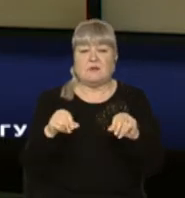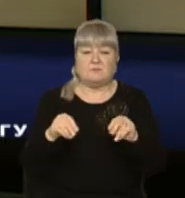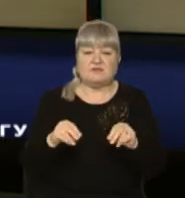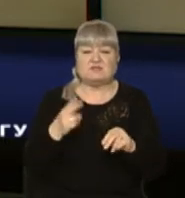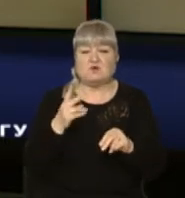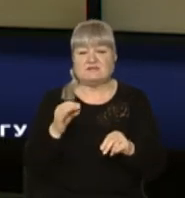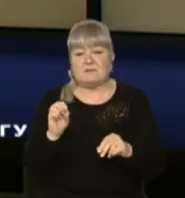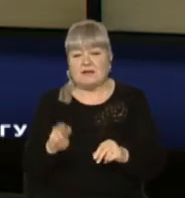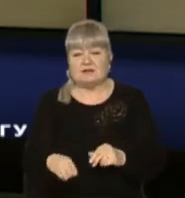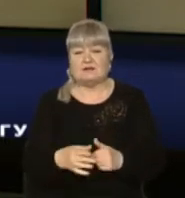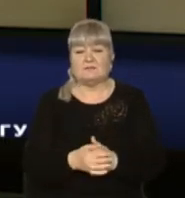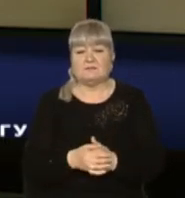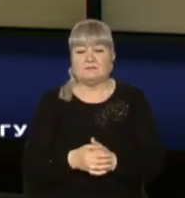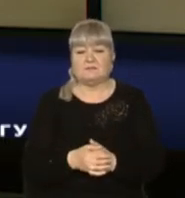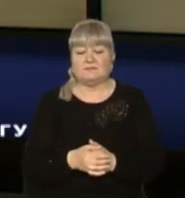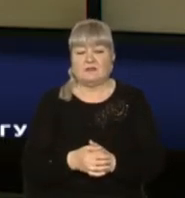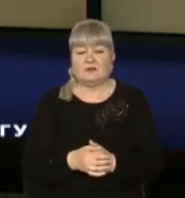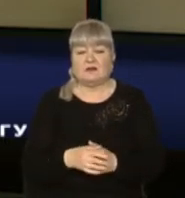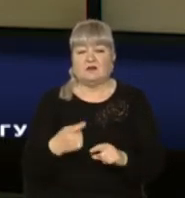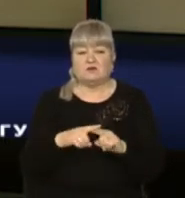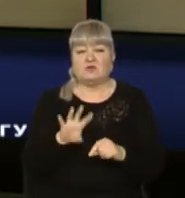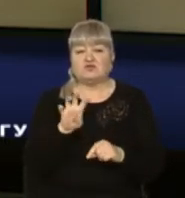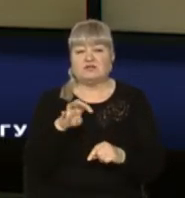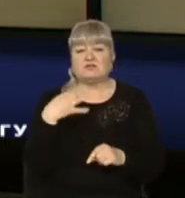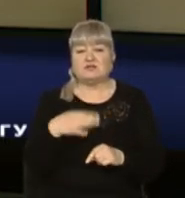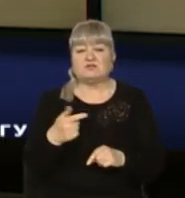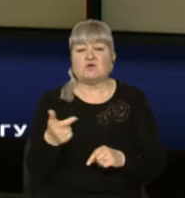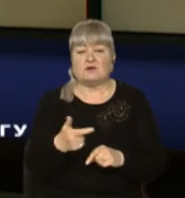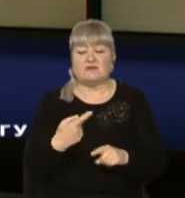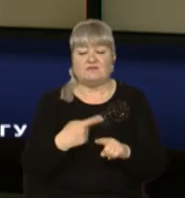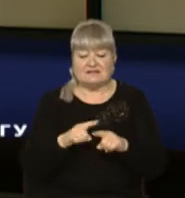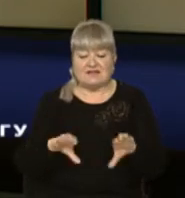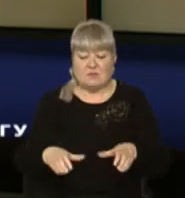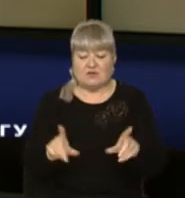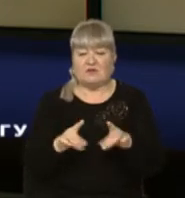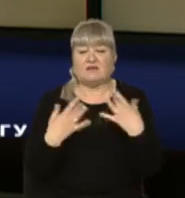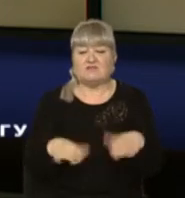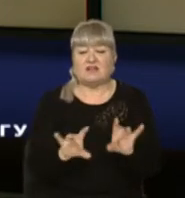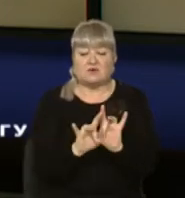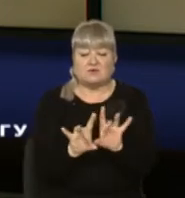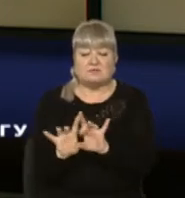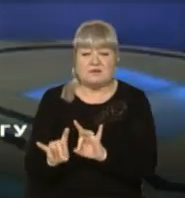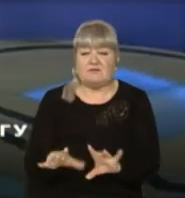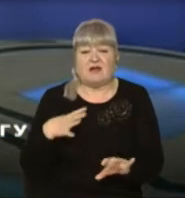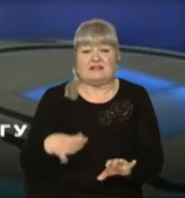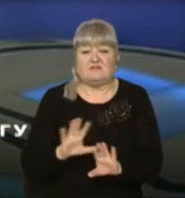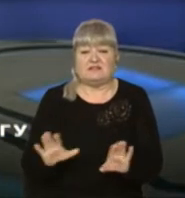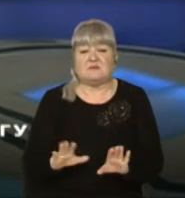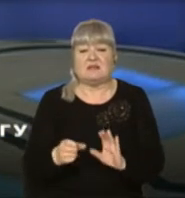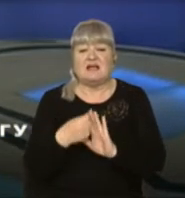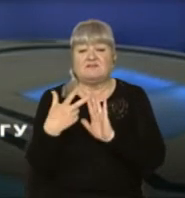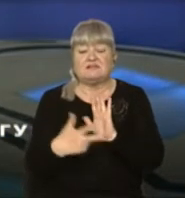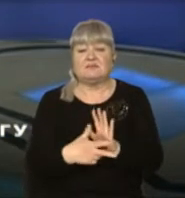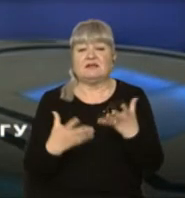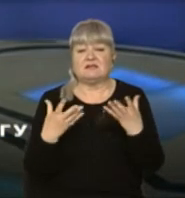цемент і відсів. То 440 гривень – ця бруківка, яка розсипалась і не витримала свого часу 18